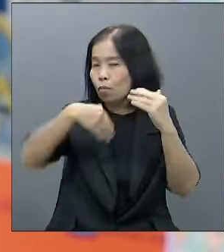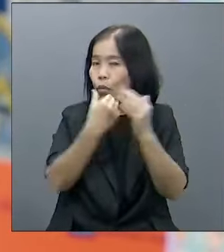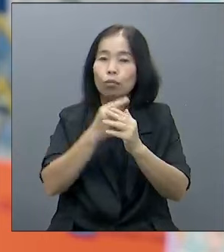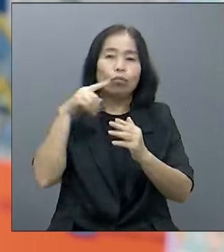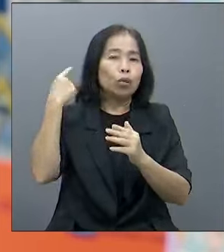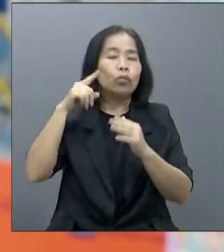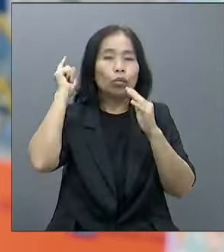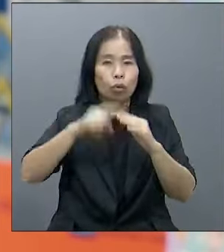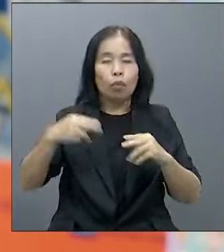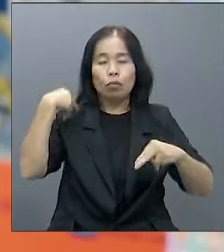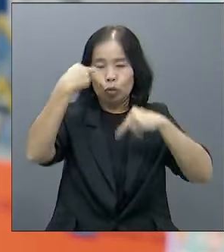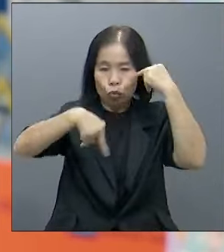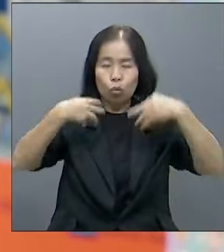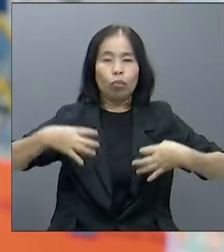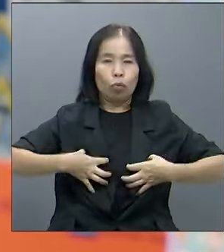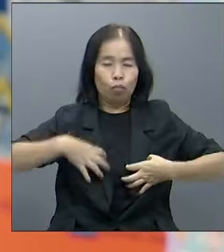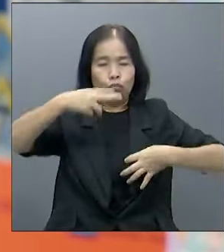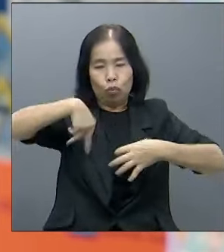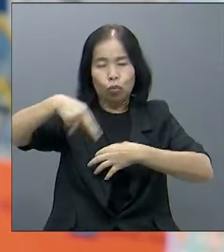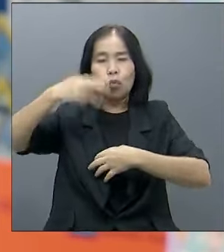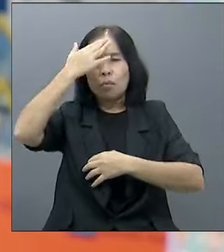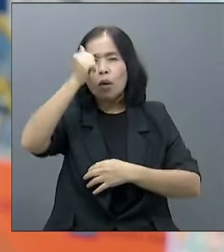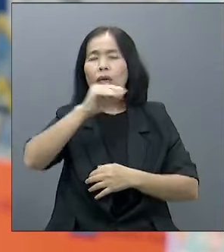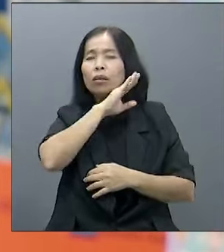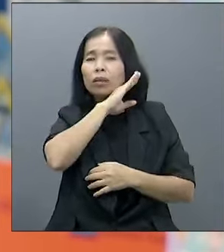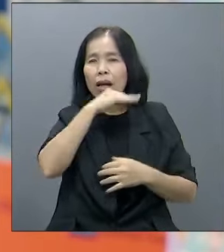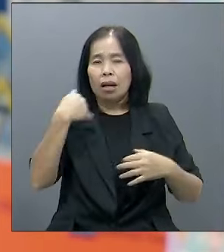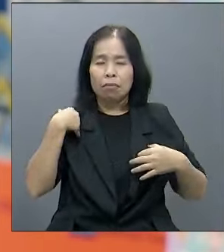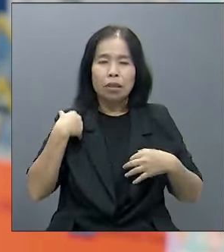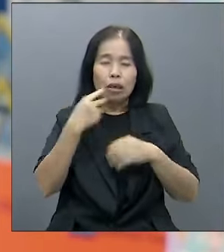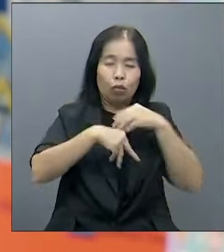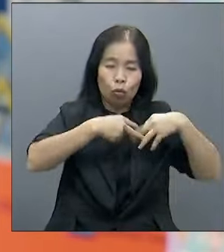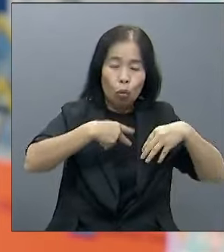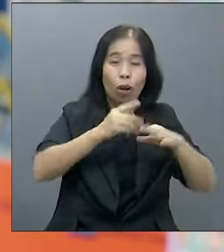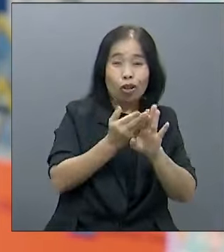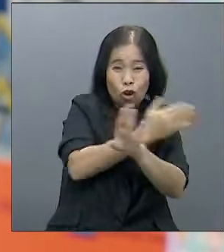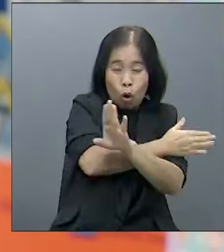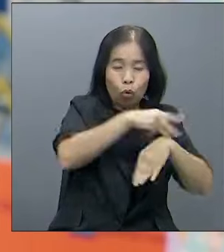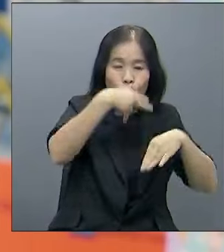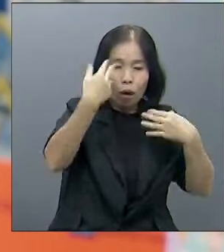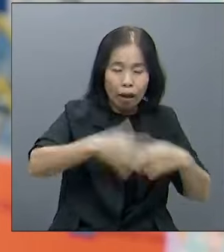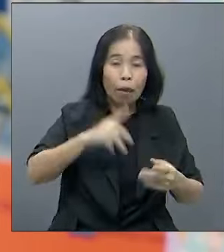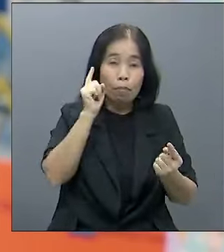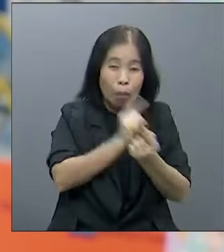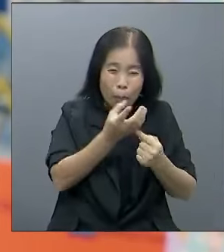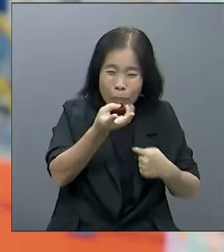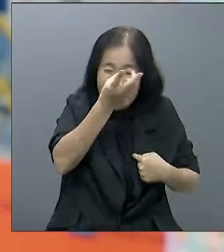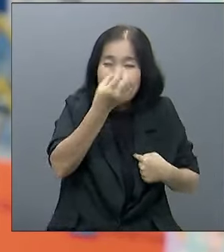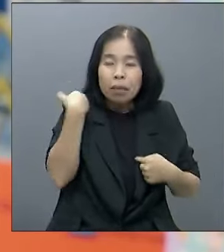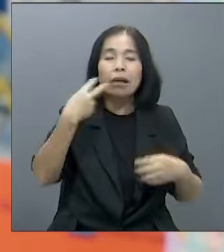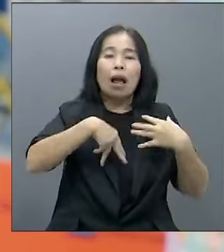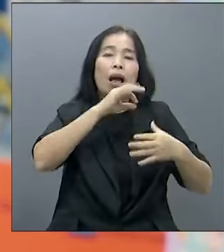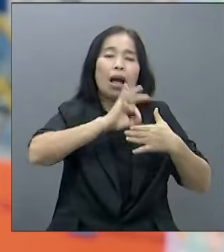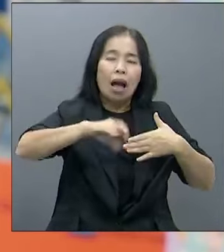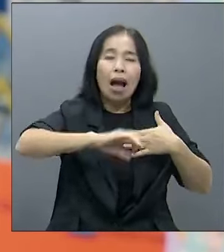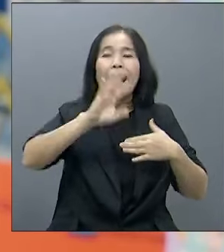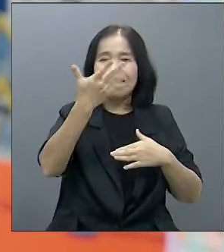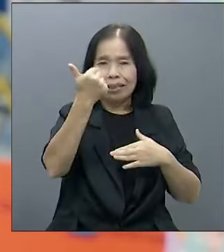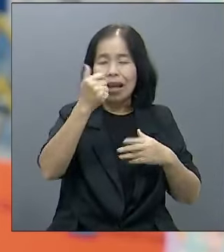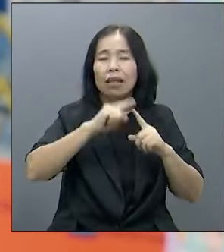นะครับมาตรวจตั้งแต่เนิ่นๆนะครับเพราะว่าถ้าหากว่าเรายิ่งตรวจตั้งแต่เนิ่นๆเจอตั้งแต่เนิ่นๆเราก็จะสามารถรักษาได้ทันนะครับแต่สําหรับ